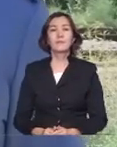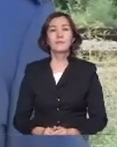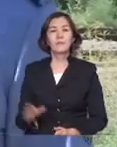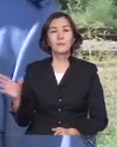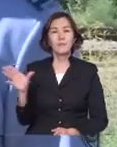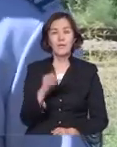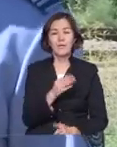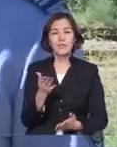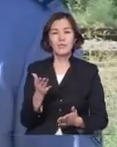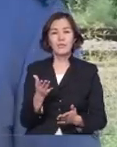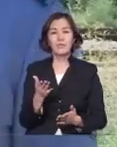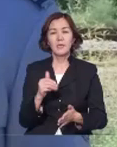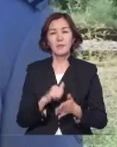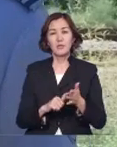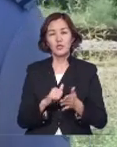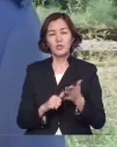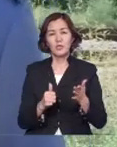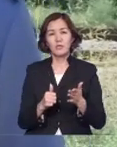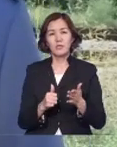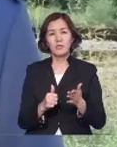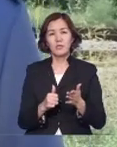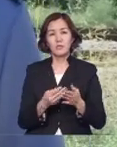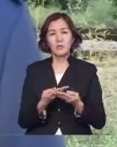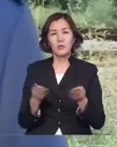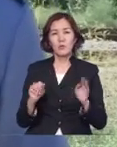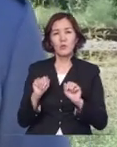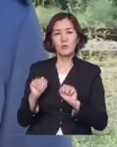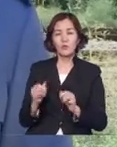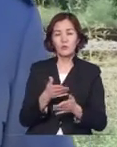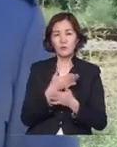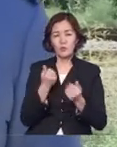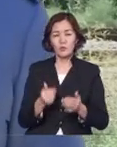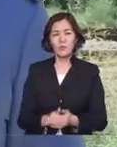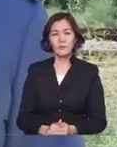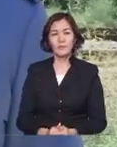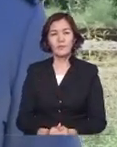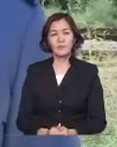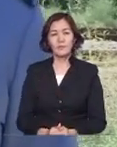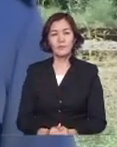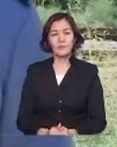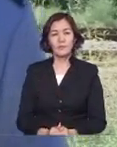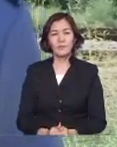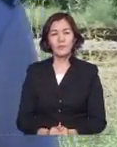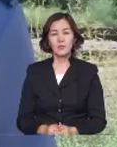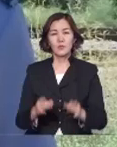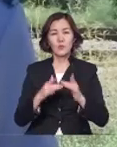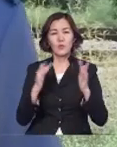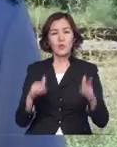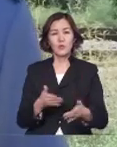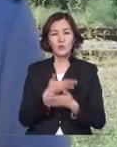Бәріне енді себепші бұл айтқанда қоршау жоқ теміржолдың бойында, арнайы өткелдер